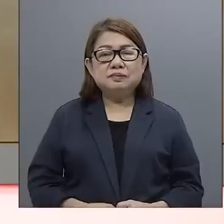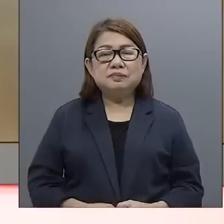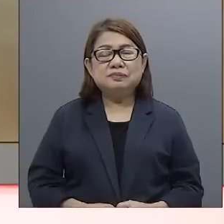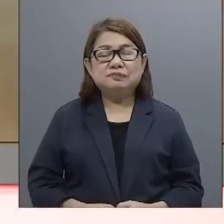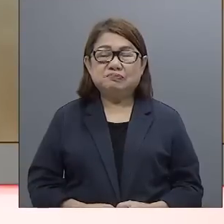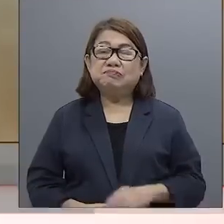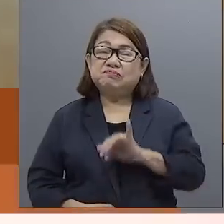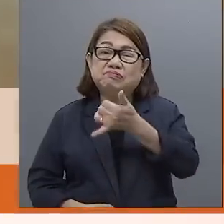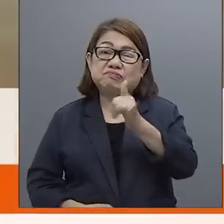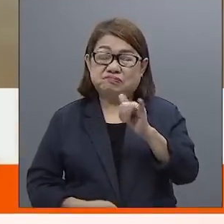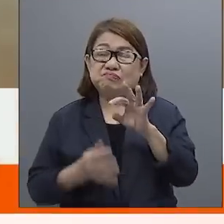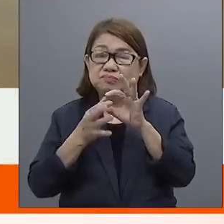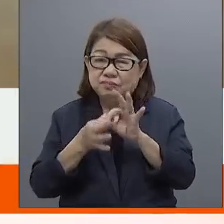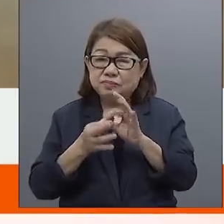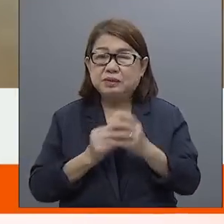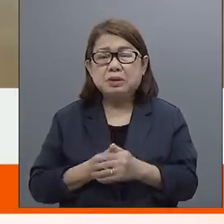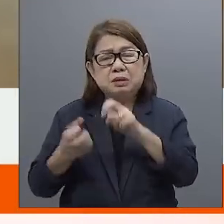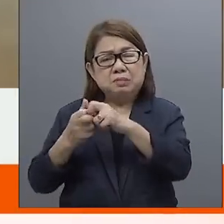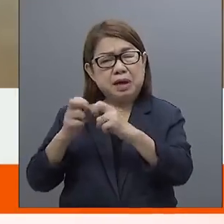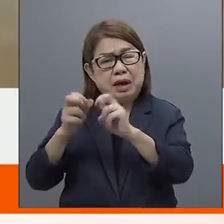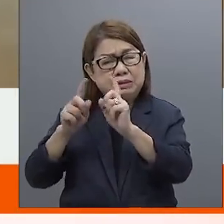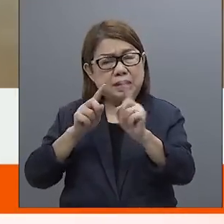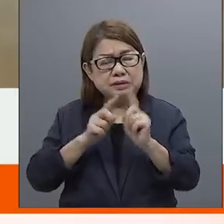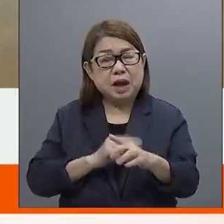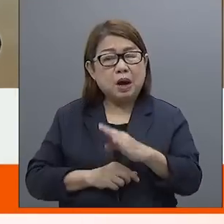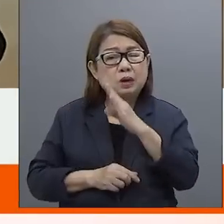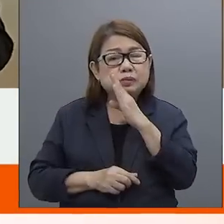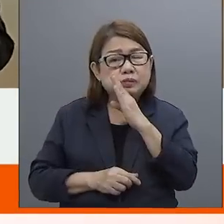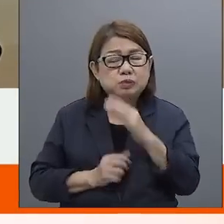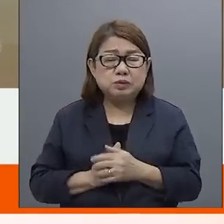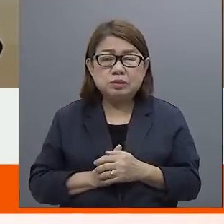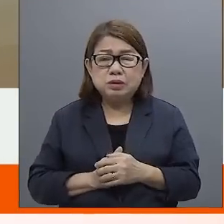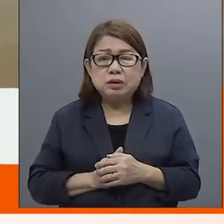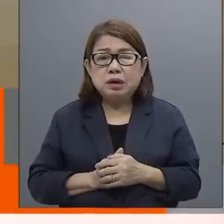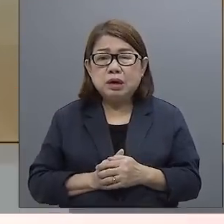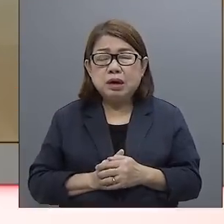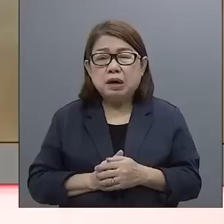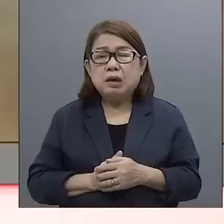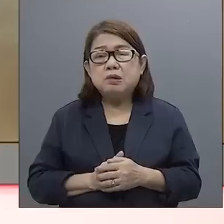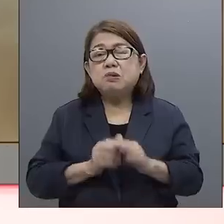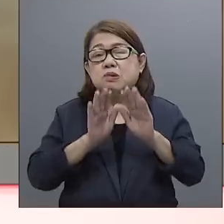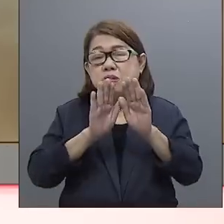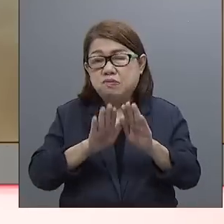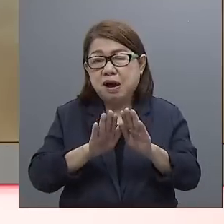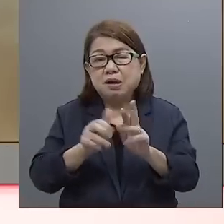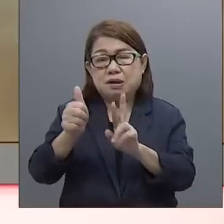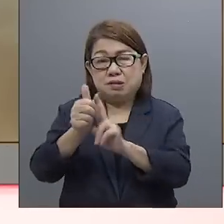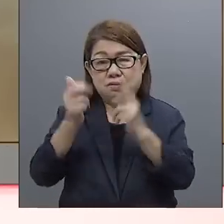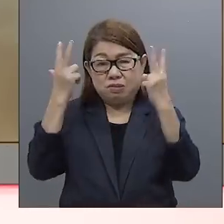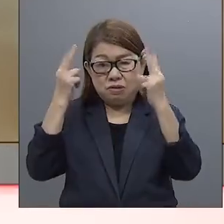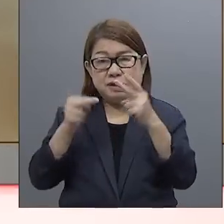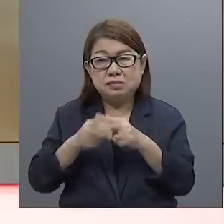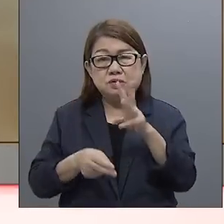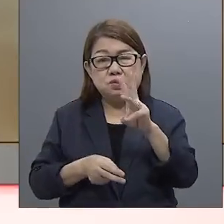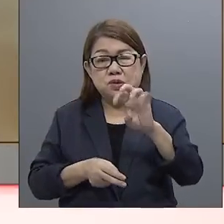ก็เป็นไปได้ค่ะว่าจะเกี่ยวข้องกับหลายประเด็นโดยเฉพาะถ้าถอดจากคำพูดของข้อสังเกตวิษณุเครืองามรองนายรัฐม